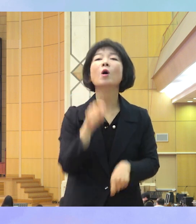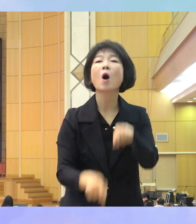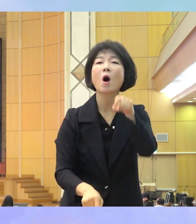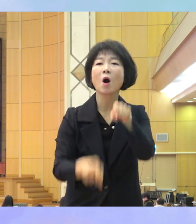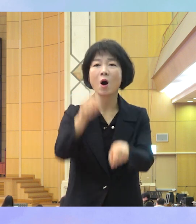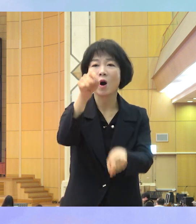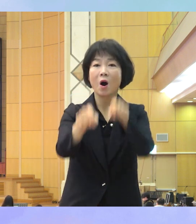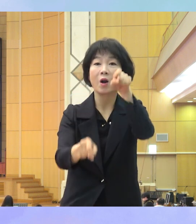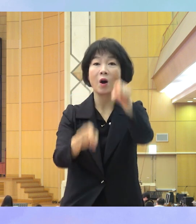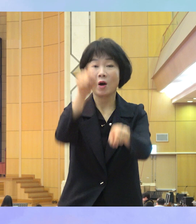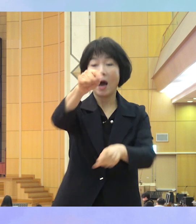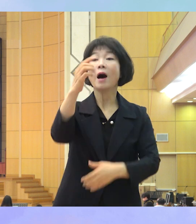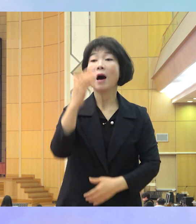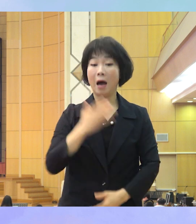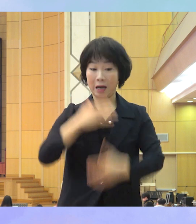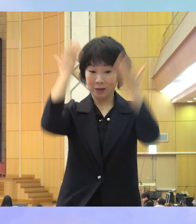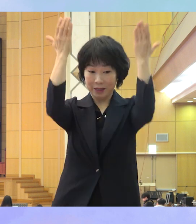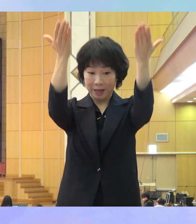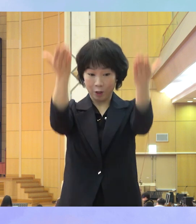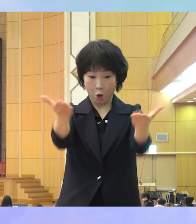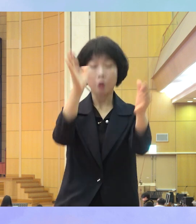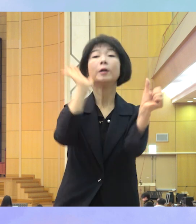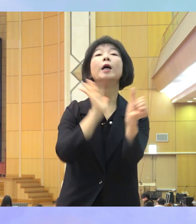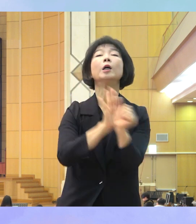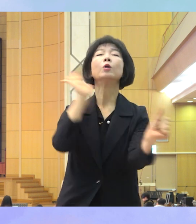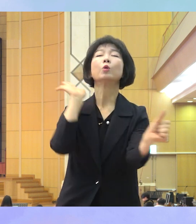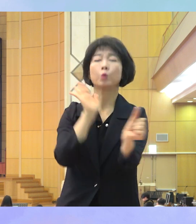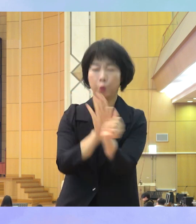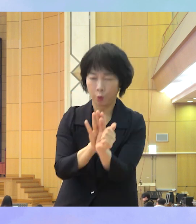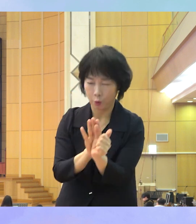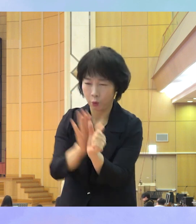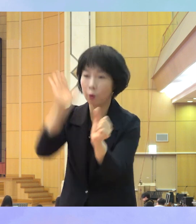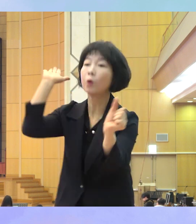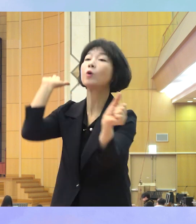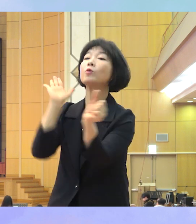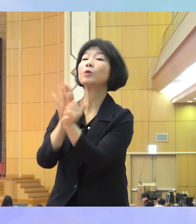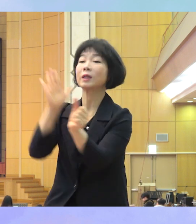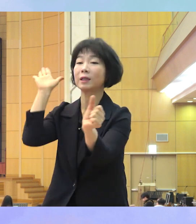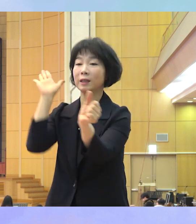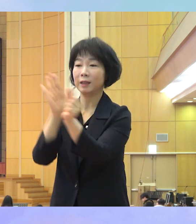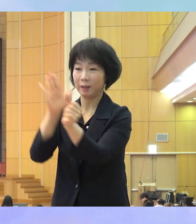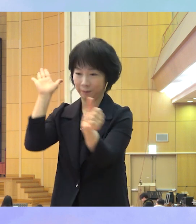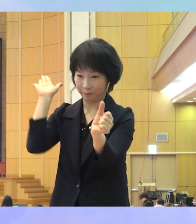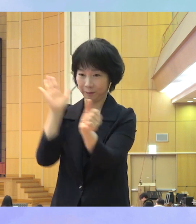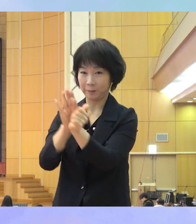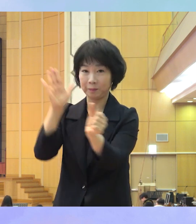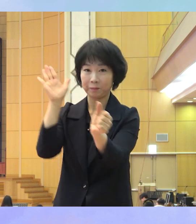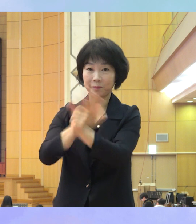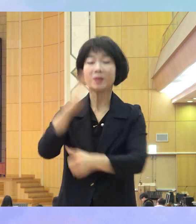일어나 너 걸어라 내 너를 도 나의 등